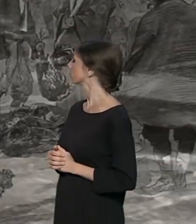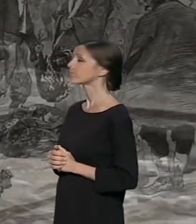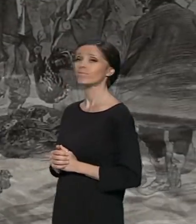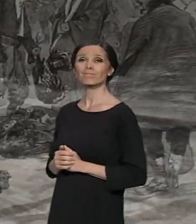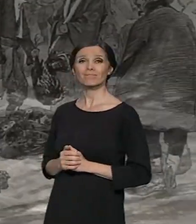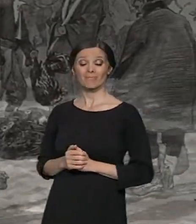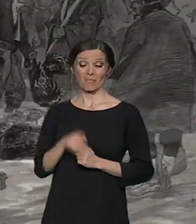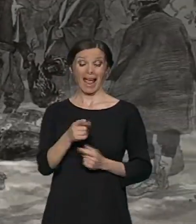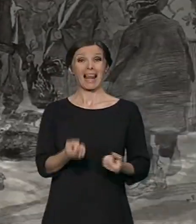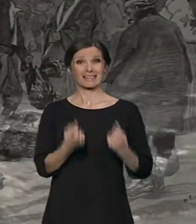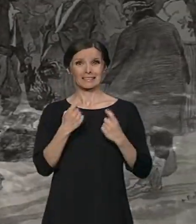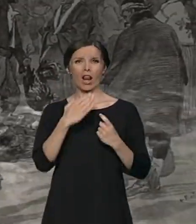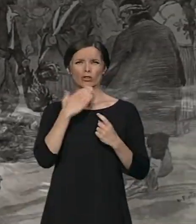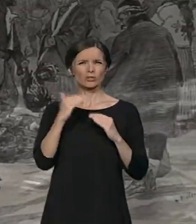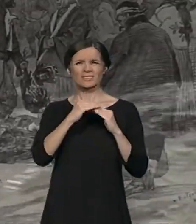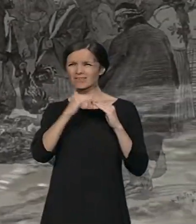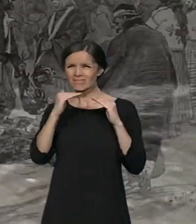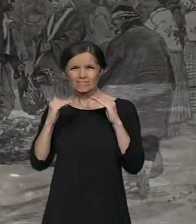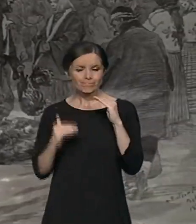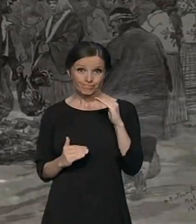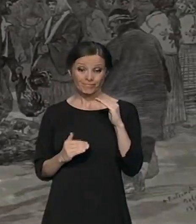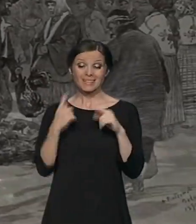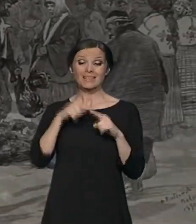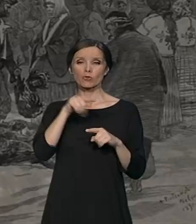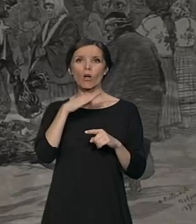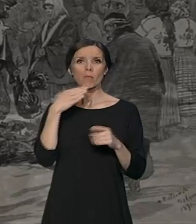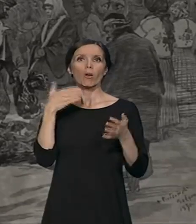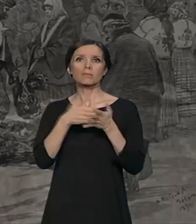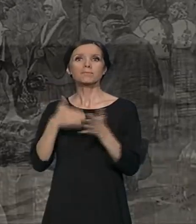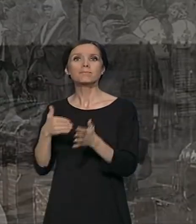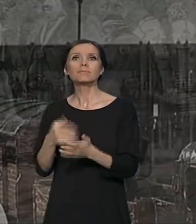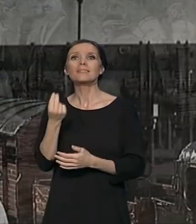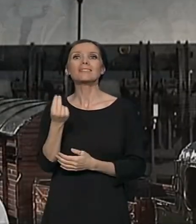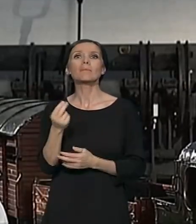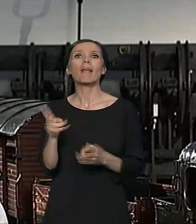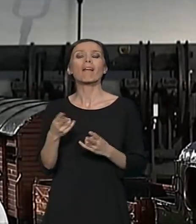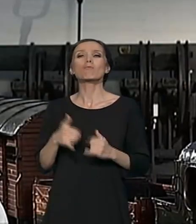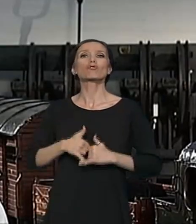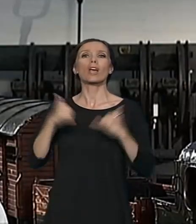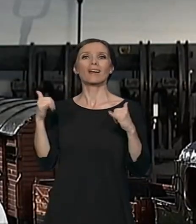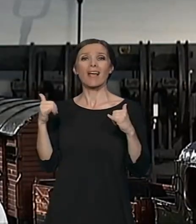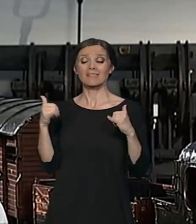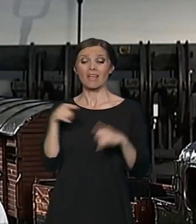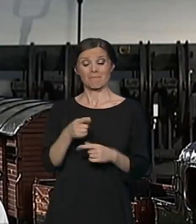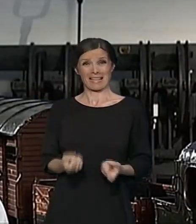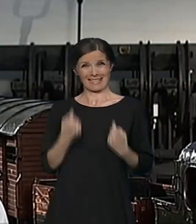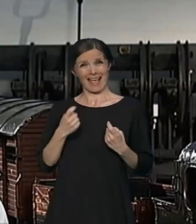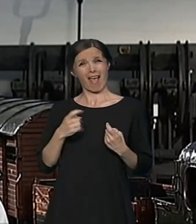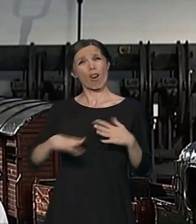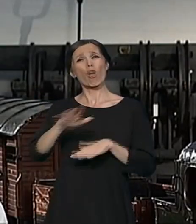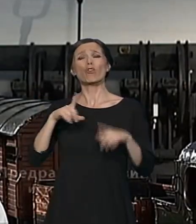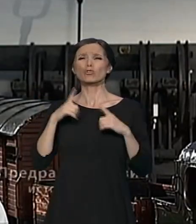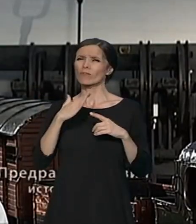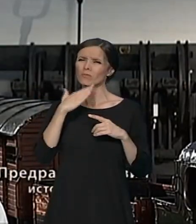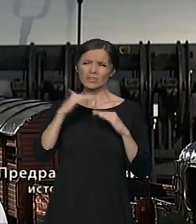Zaostalo sela je jedna strašna prepreka u razvoju Srbije, jer to selo je veoma zaostalo